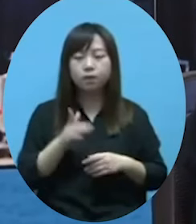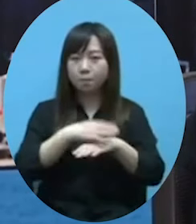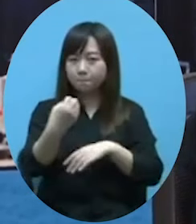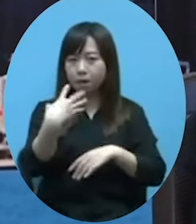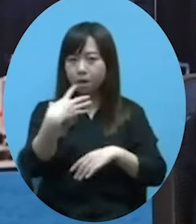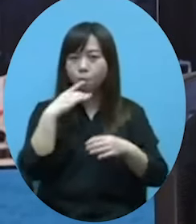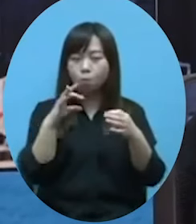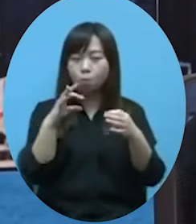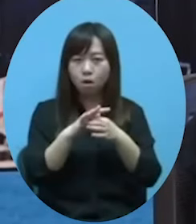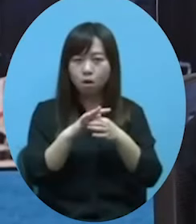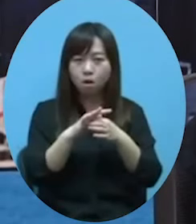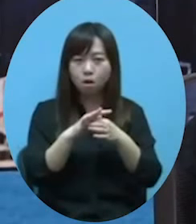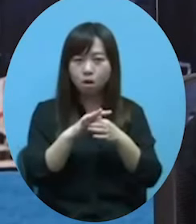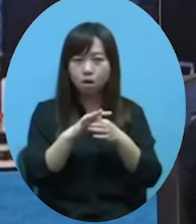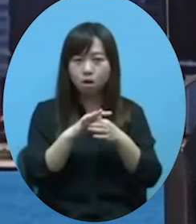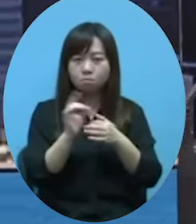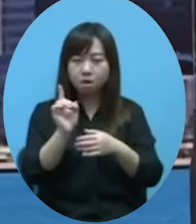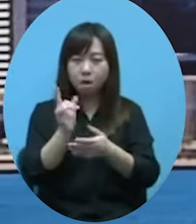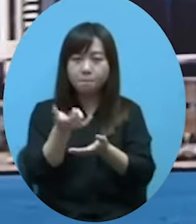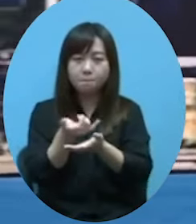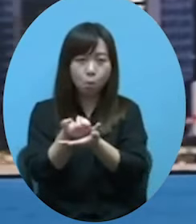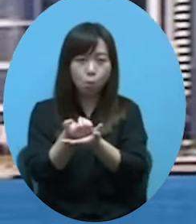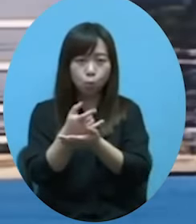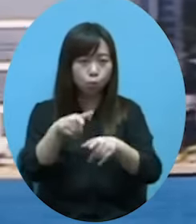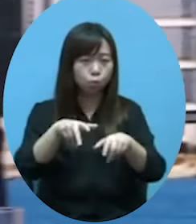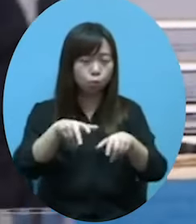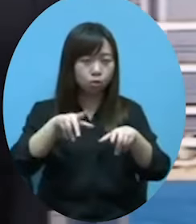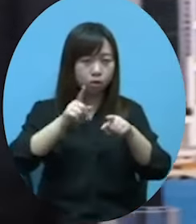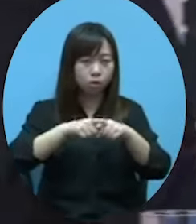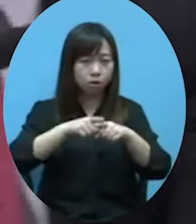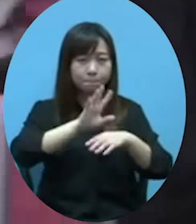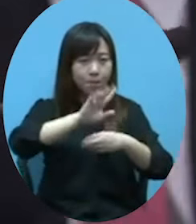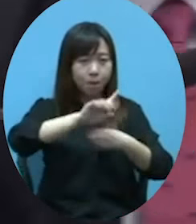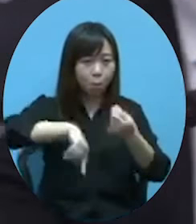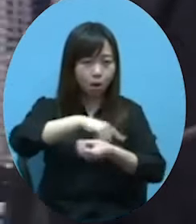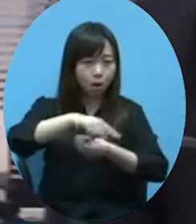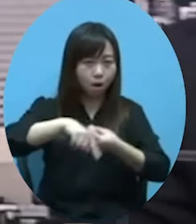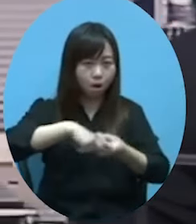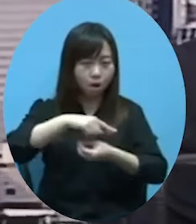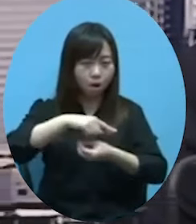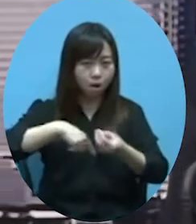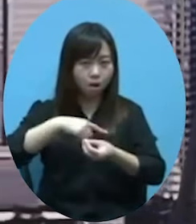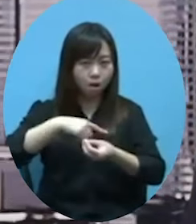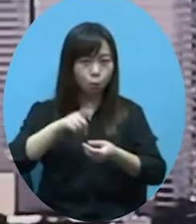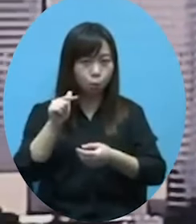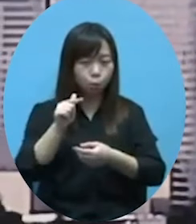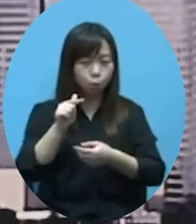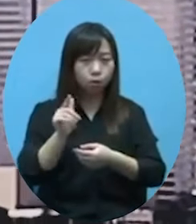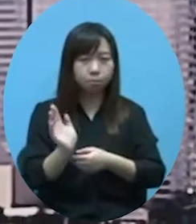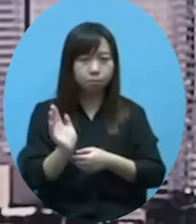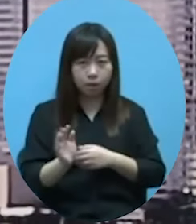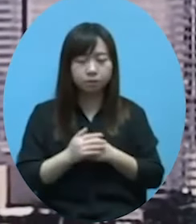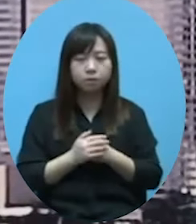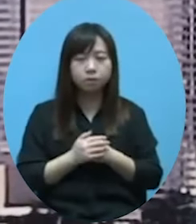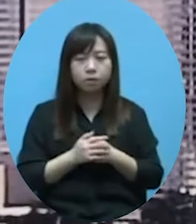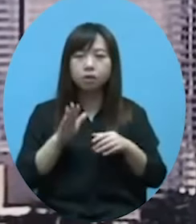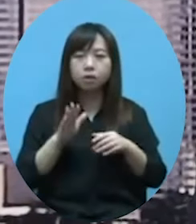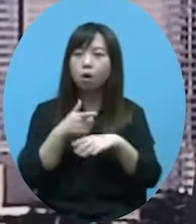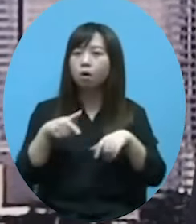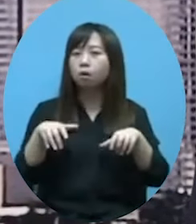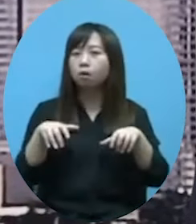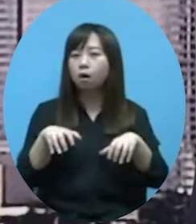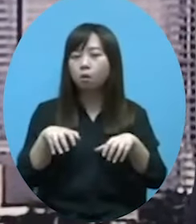是關於我們做了什麼測試可以確定它不是環境的污染呢因為那狗